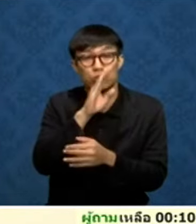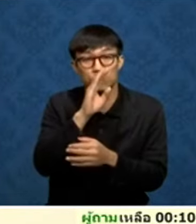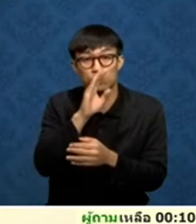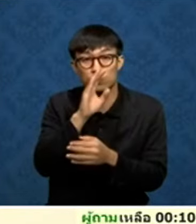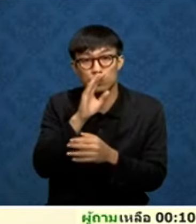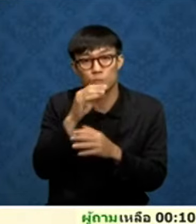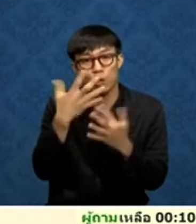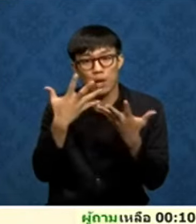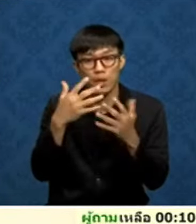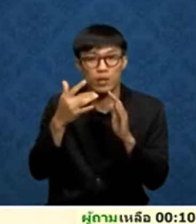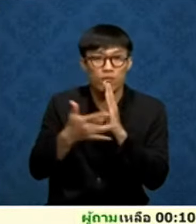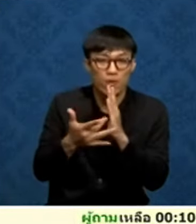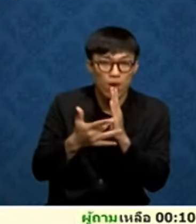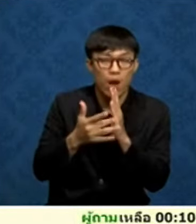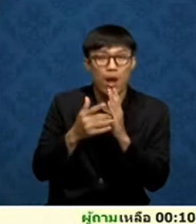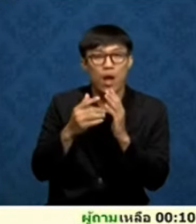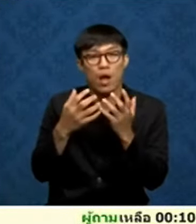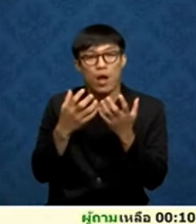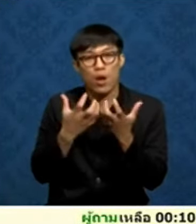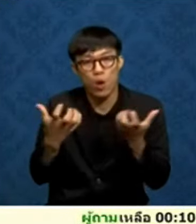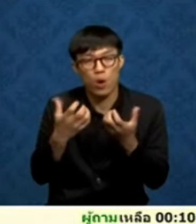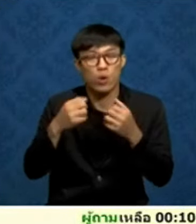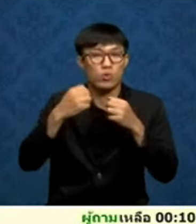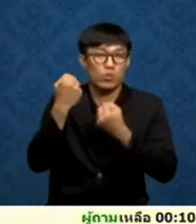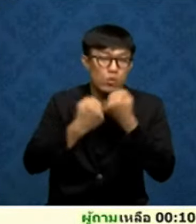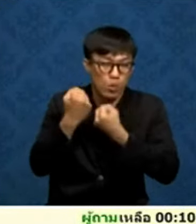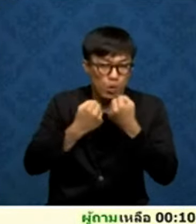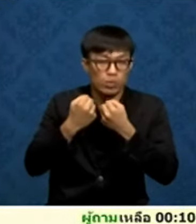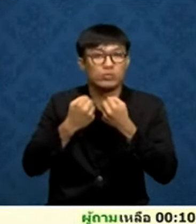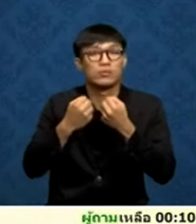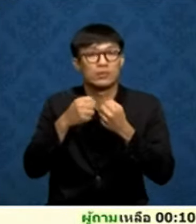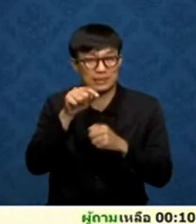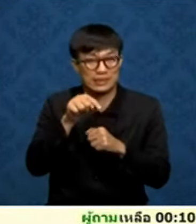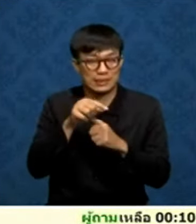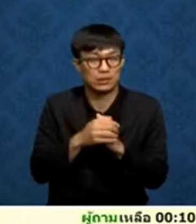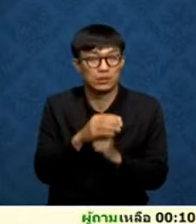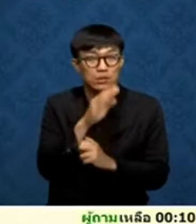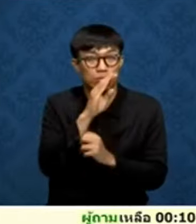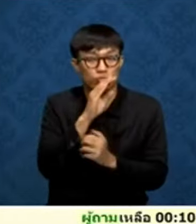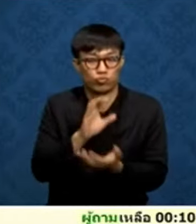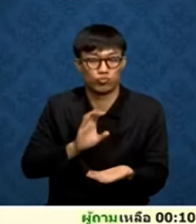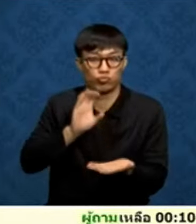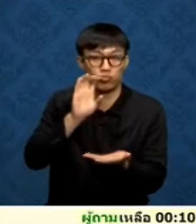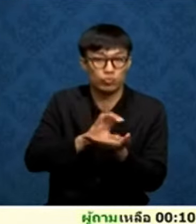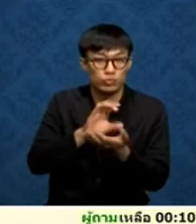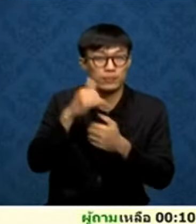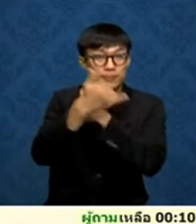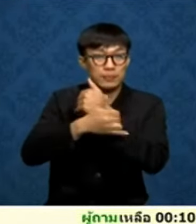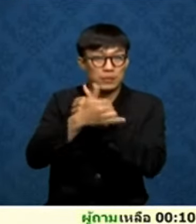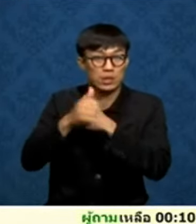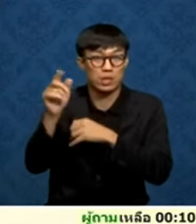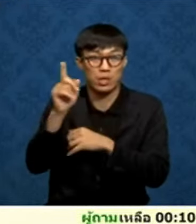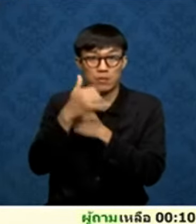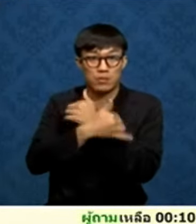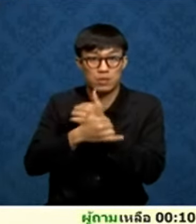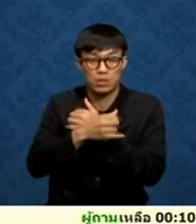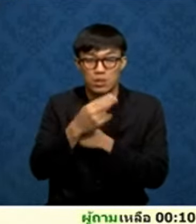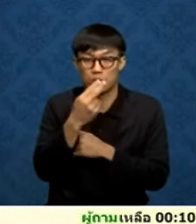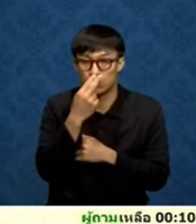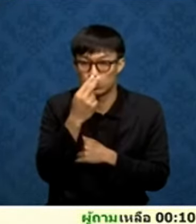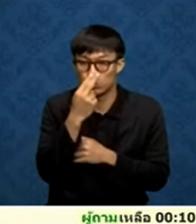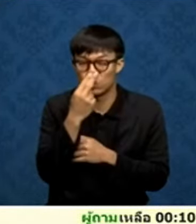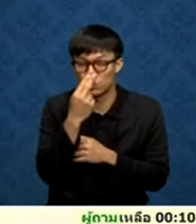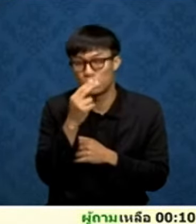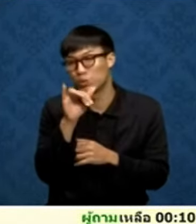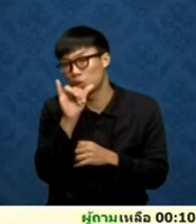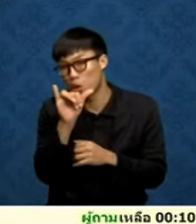ล็กทรอนิกส์หรือยานยนต์ก็ตามคนที่เข้ามาลงทุนจากต่างชาติเนี่ยก็จะดูที่แบรนด์ไม่ว่า